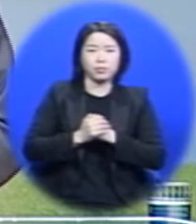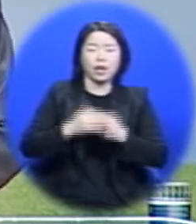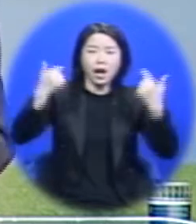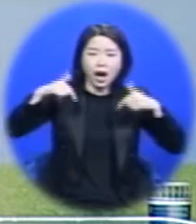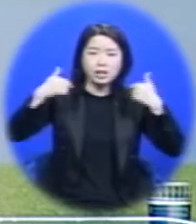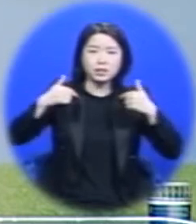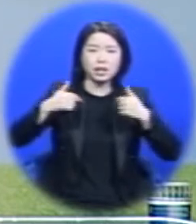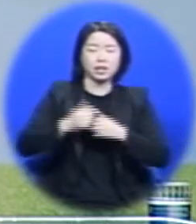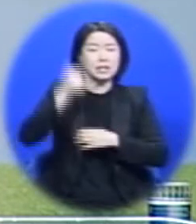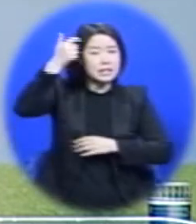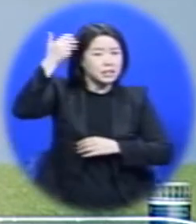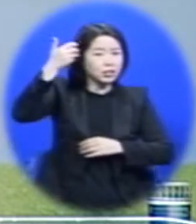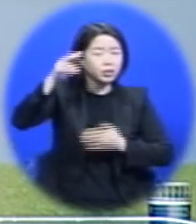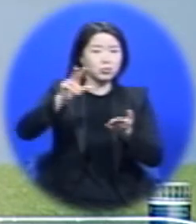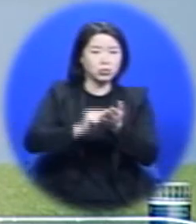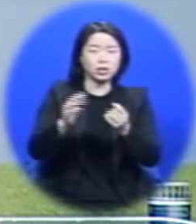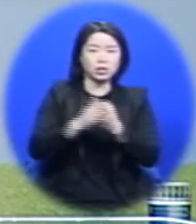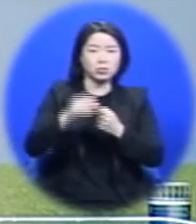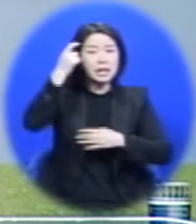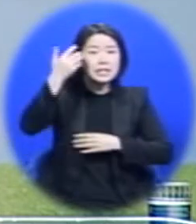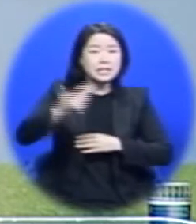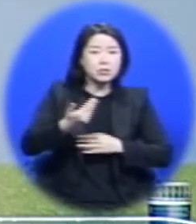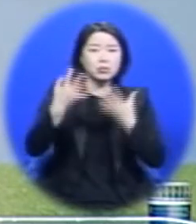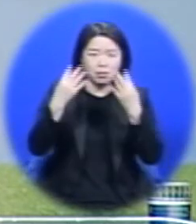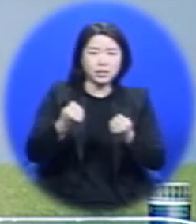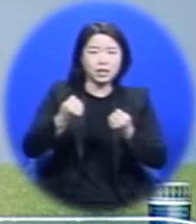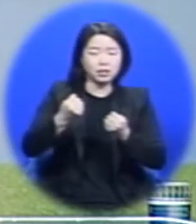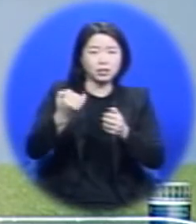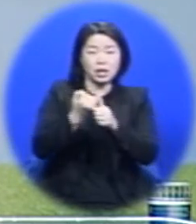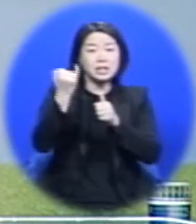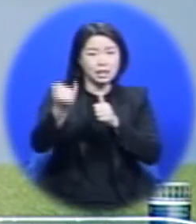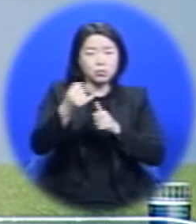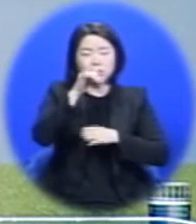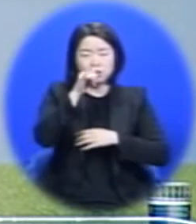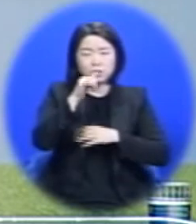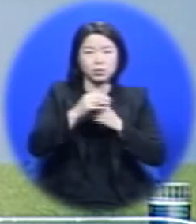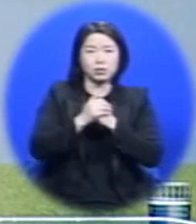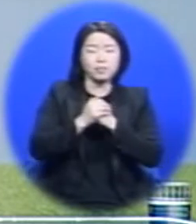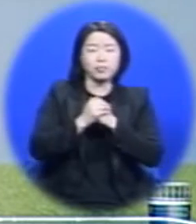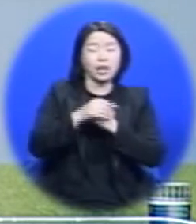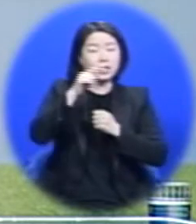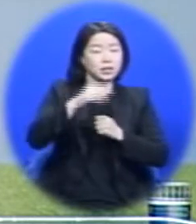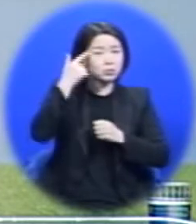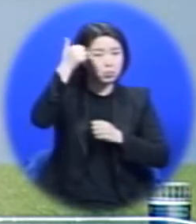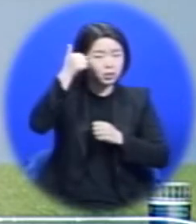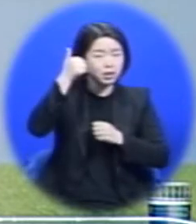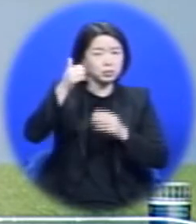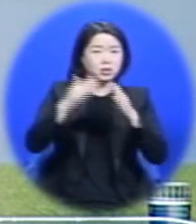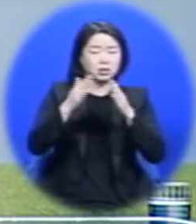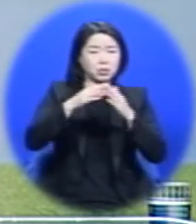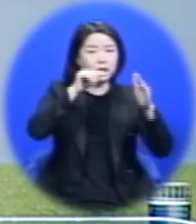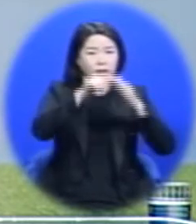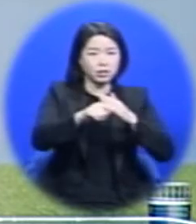늘 영적인 문제 때문에 질문을 많이 하시던 사모님이 계신데 하루는 그 목사님 집에 가서 식사를